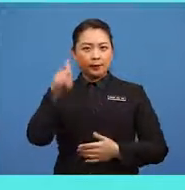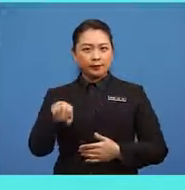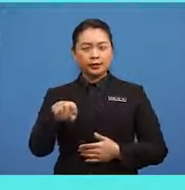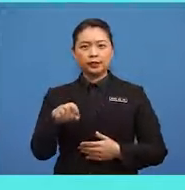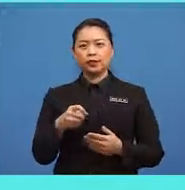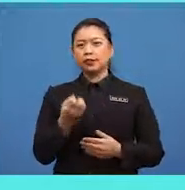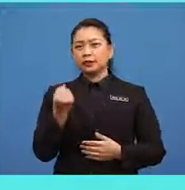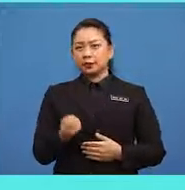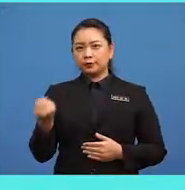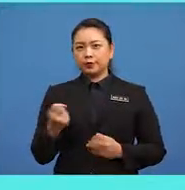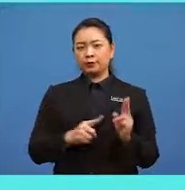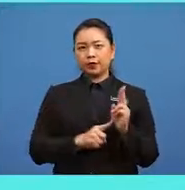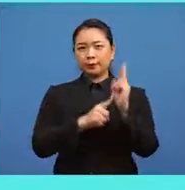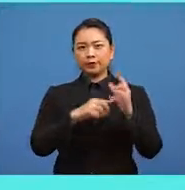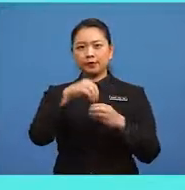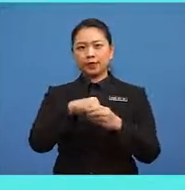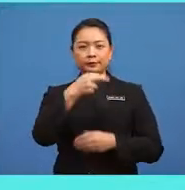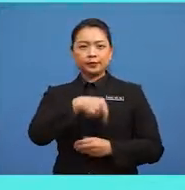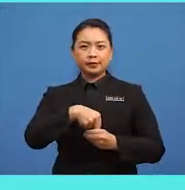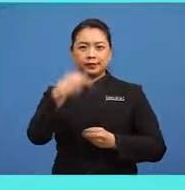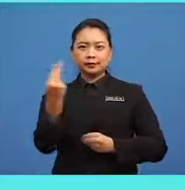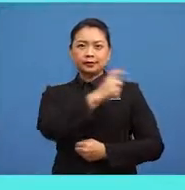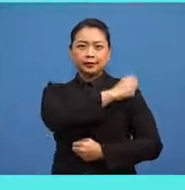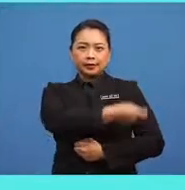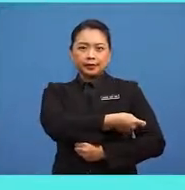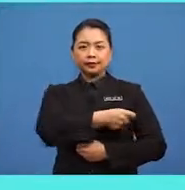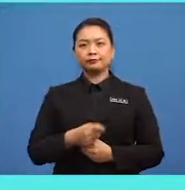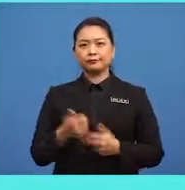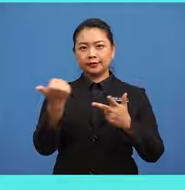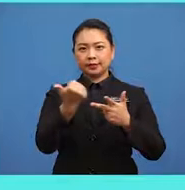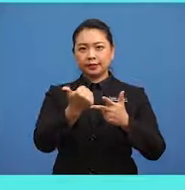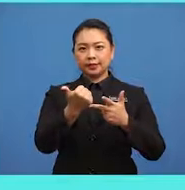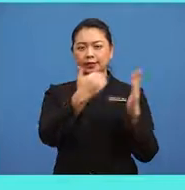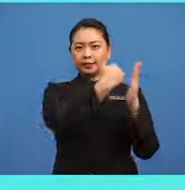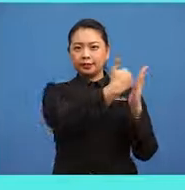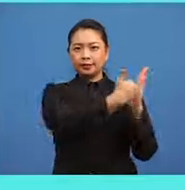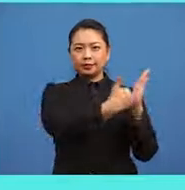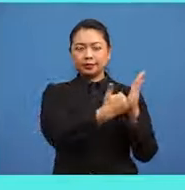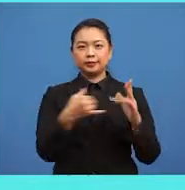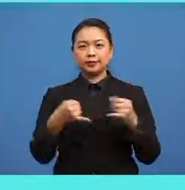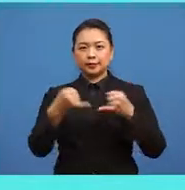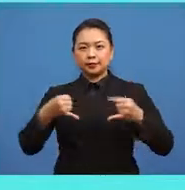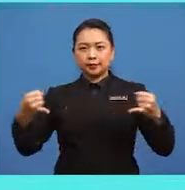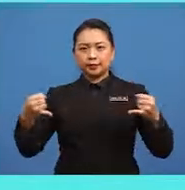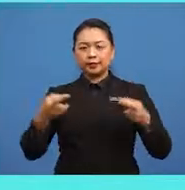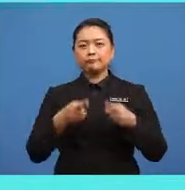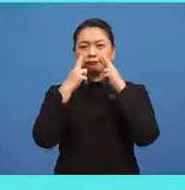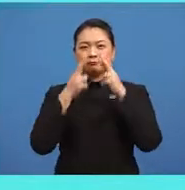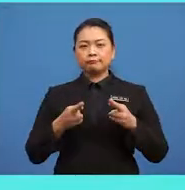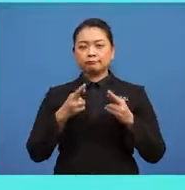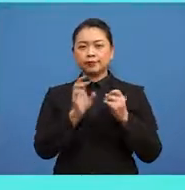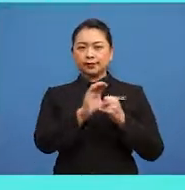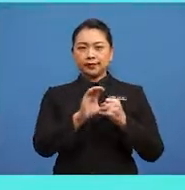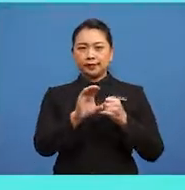substrat utama dalam penghasilan tenaga. Dan yang ketiga, menyenaraikan jenis-jenis respirasi